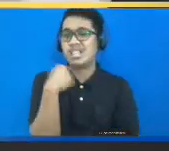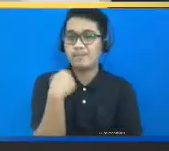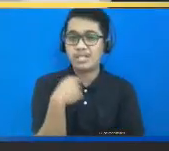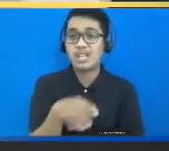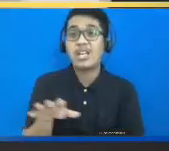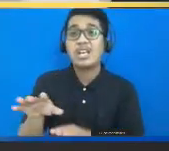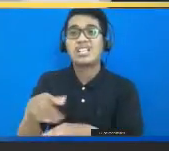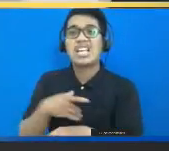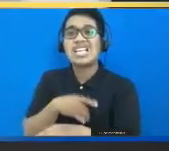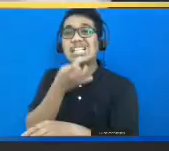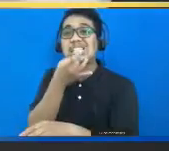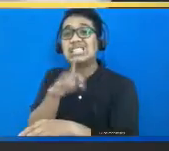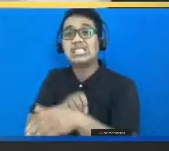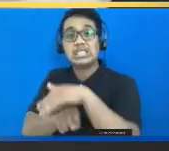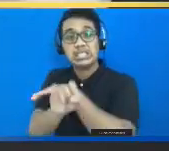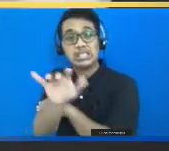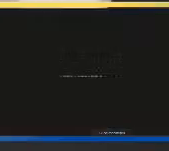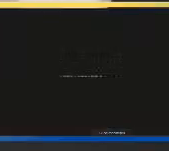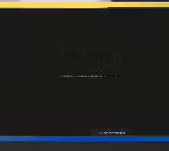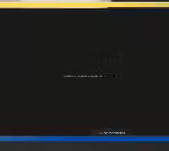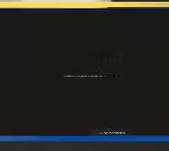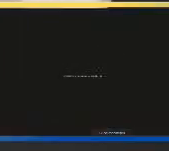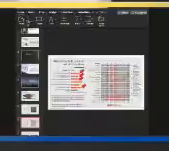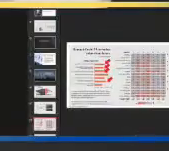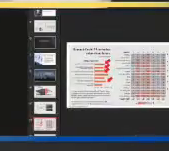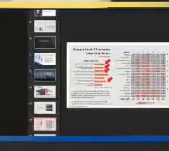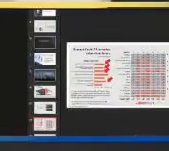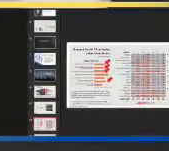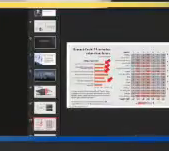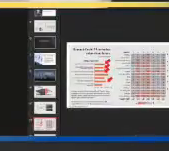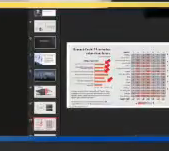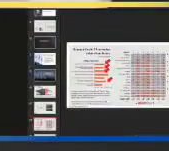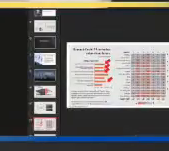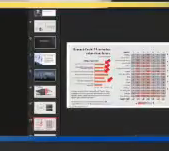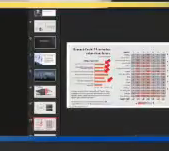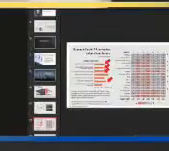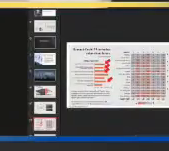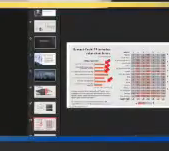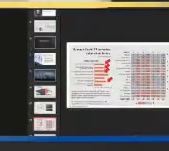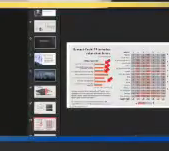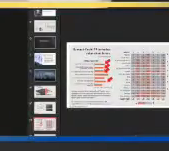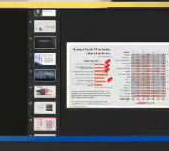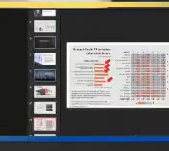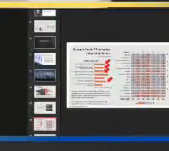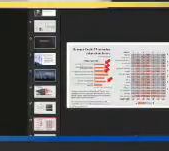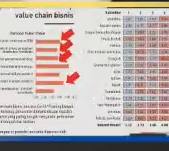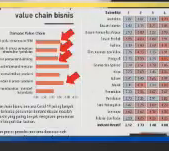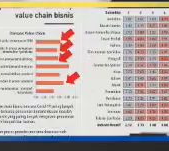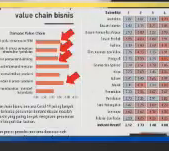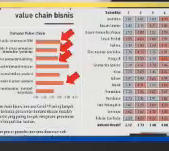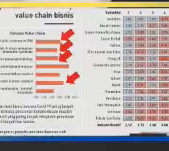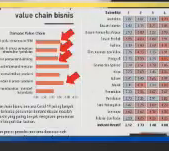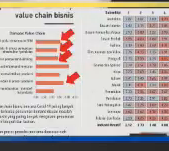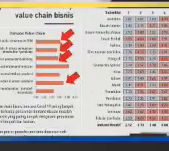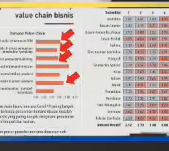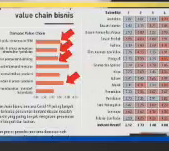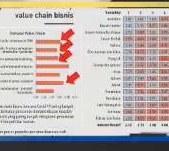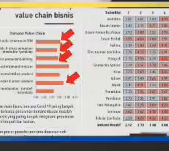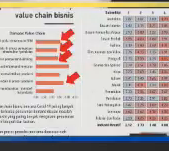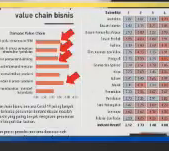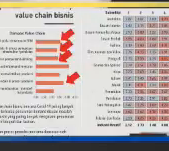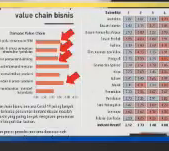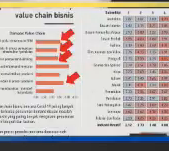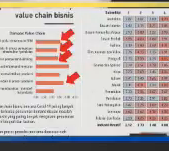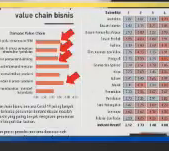Sabtu slide aja ya oleh tadi tahun dibesarkan ya ini slide nya cara di layar yang lebih lebar